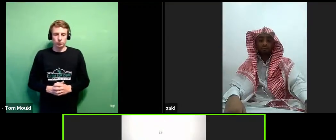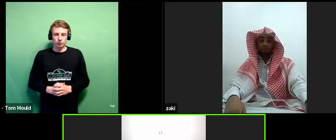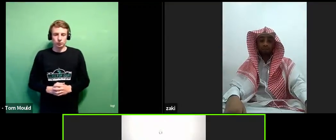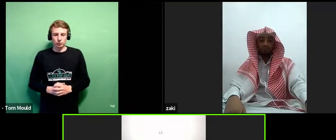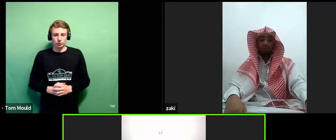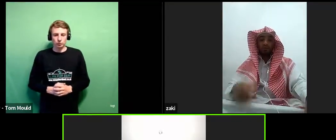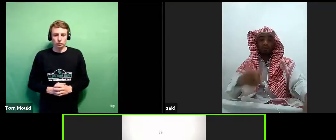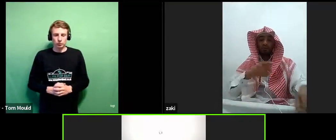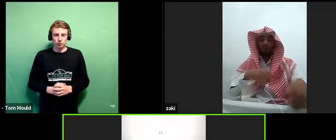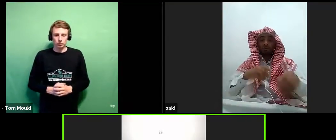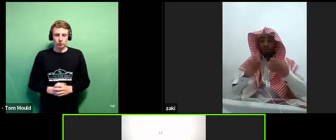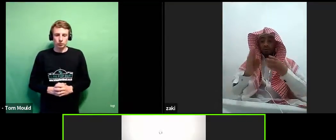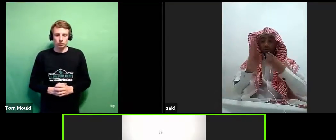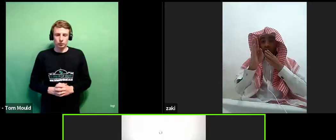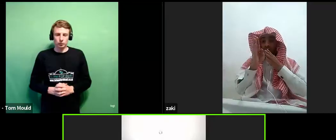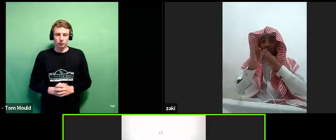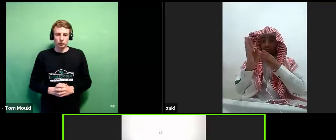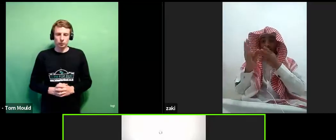اتَّبَعُوا وَرَأَوُوا